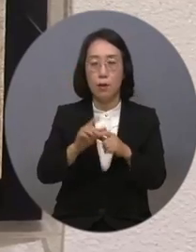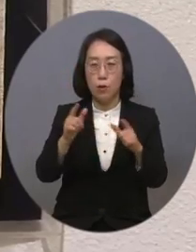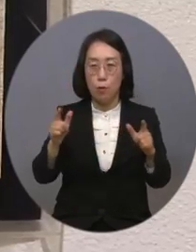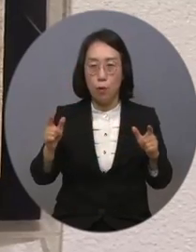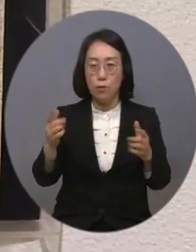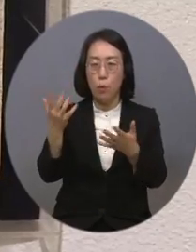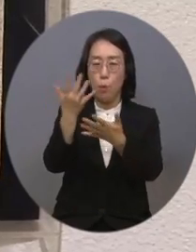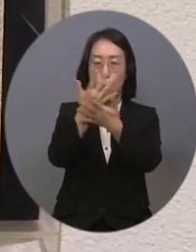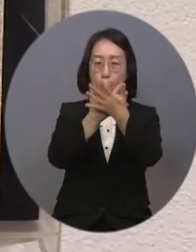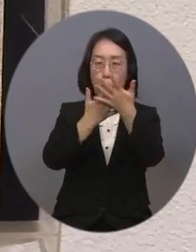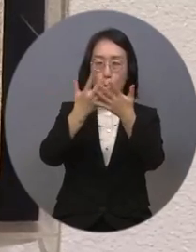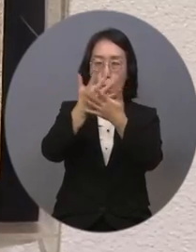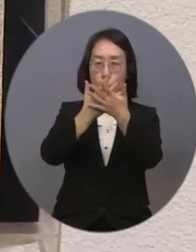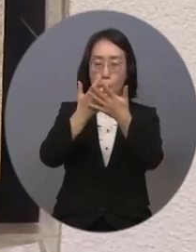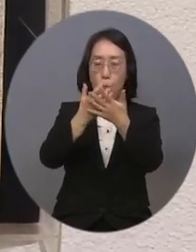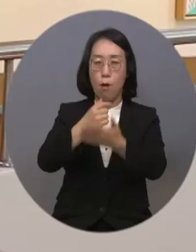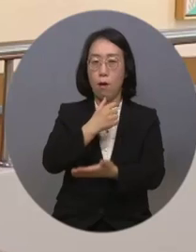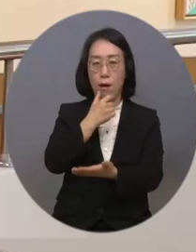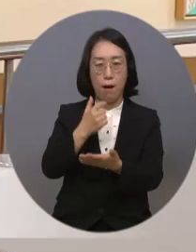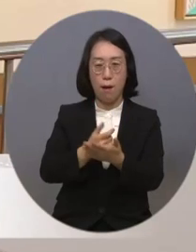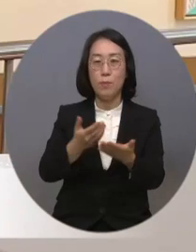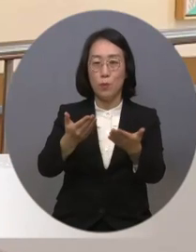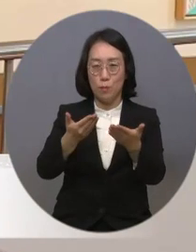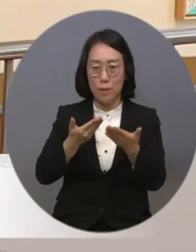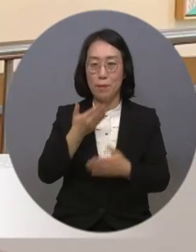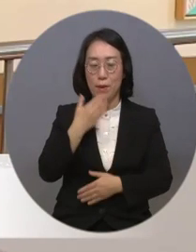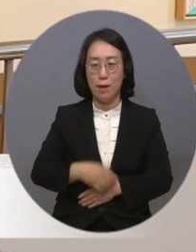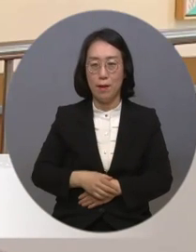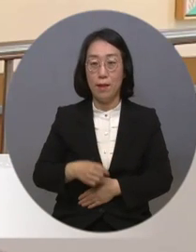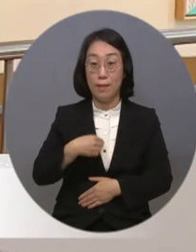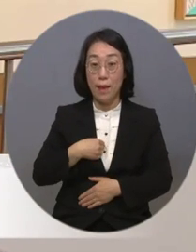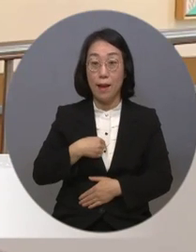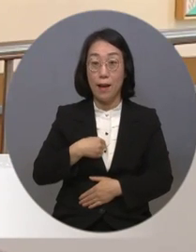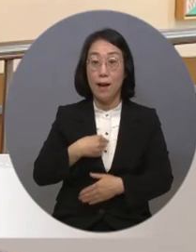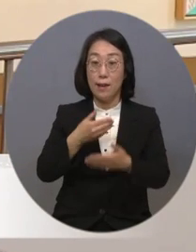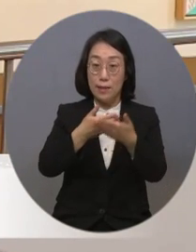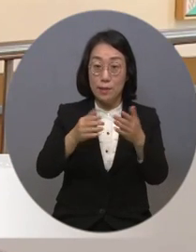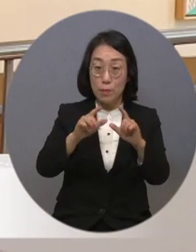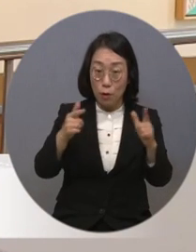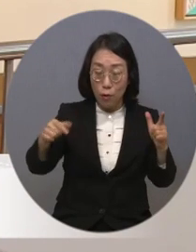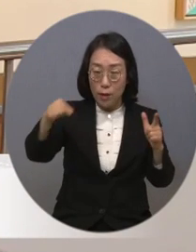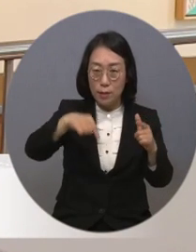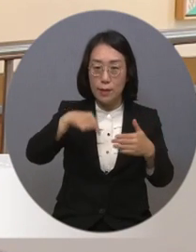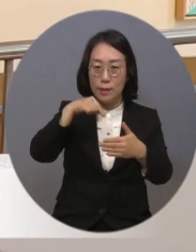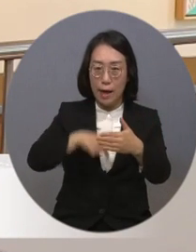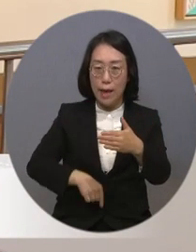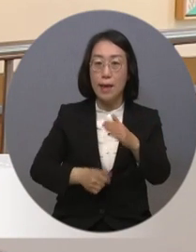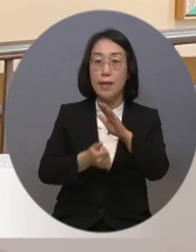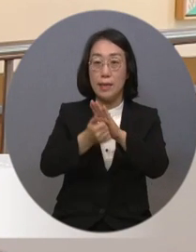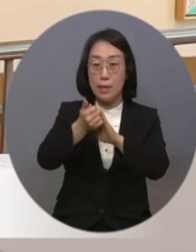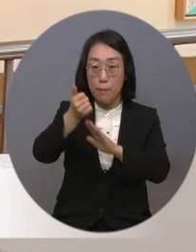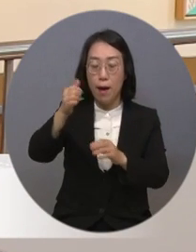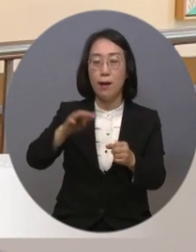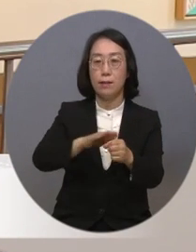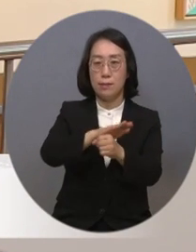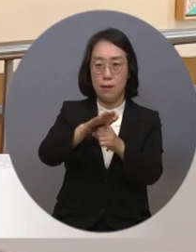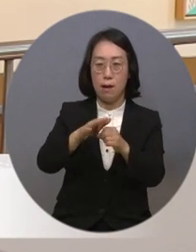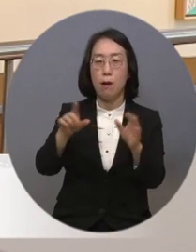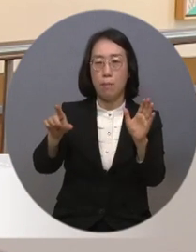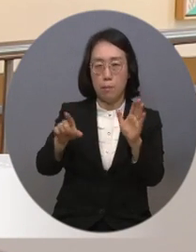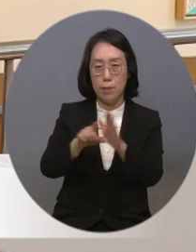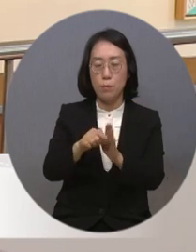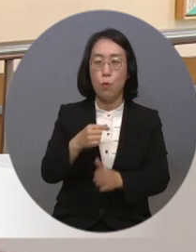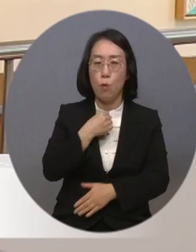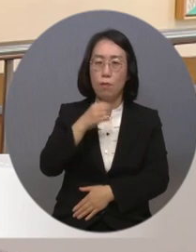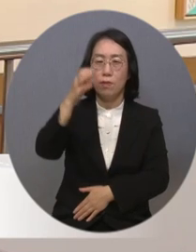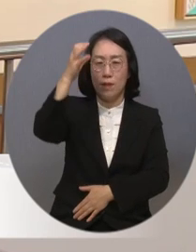몽환적인 감흥을 안겨줍니다. 저는 제 작품 속에 저의 내적 희망, 사랑, 믿음,